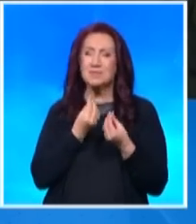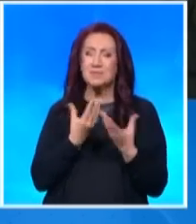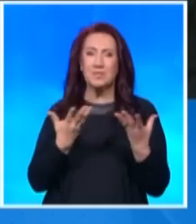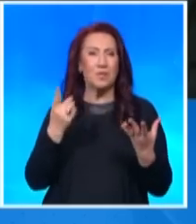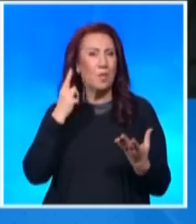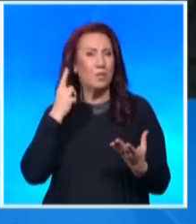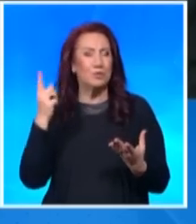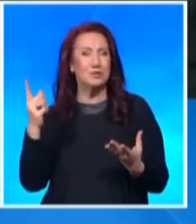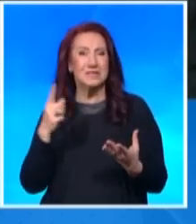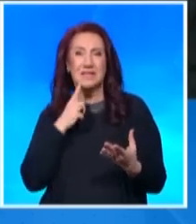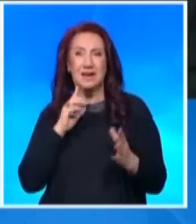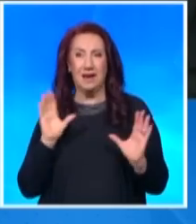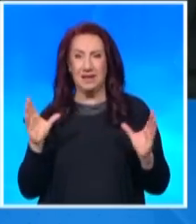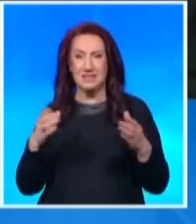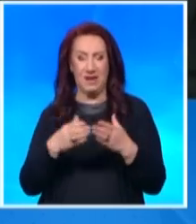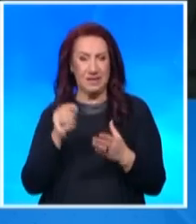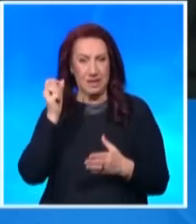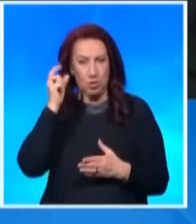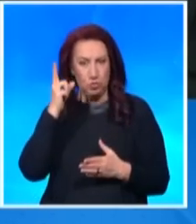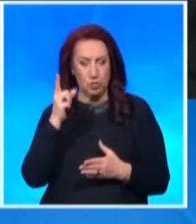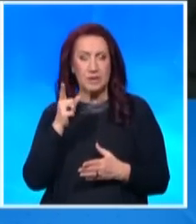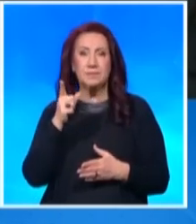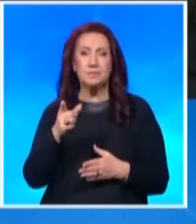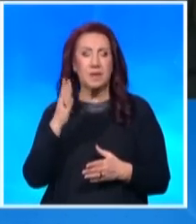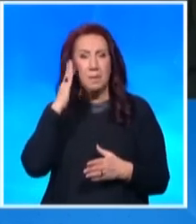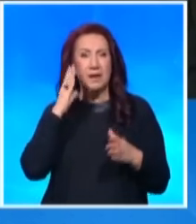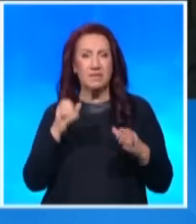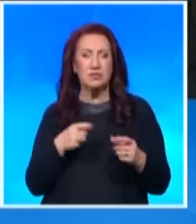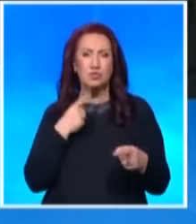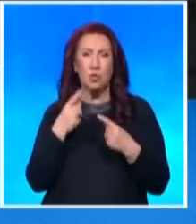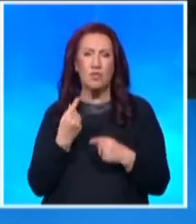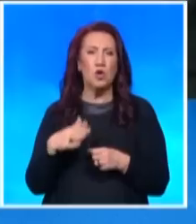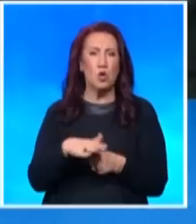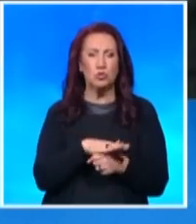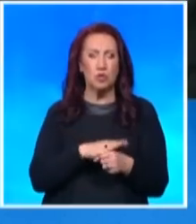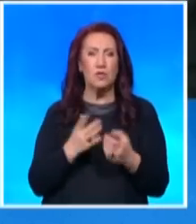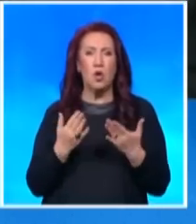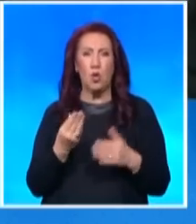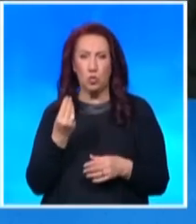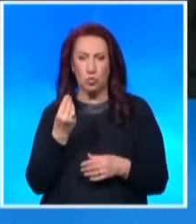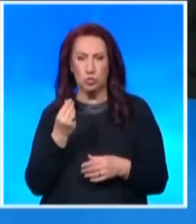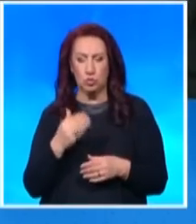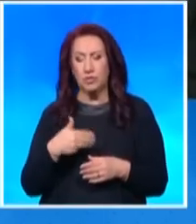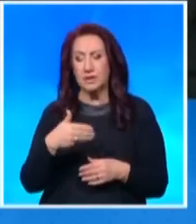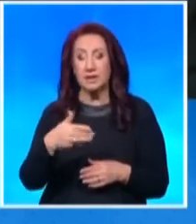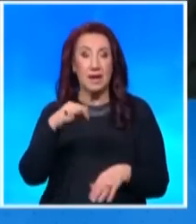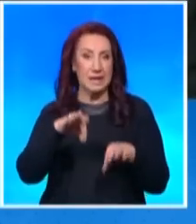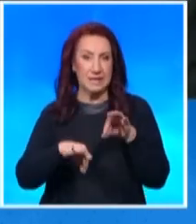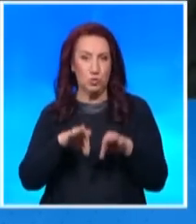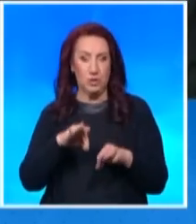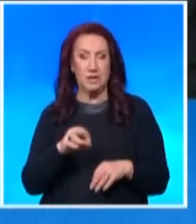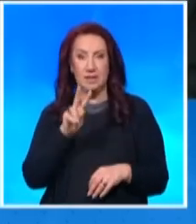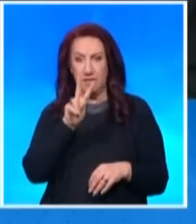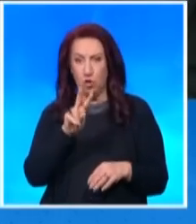кабинетът се зае с единствената точка, а именно колко ще струват предсрочните парламентарни избори на 2 април.